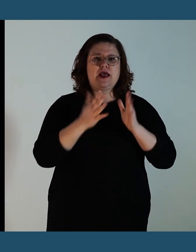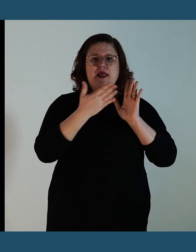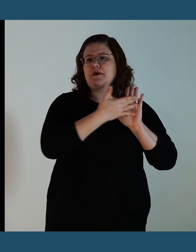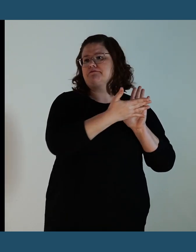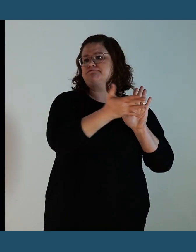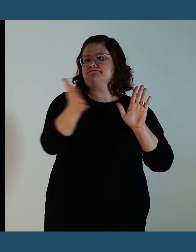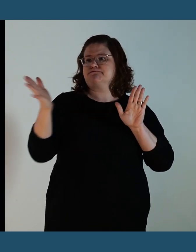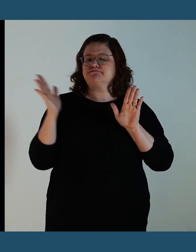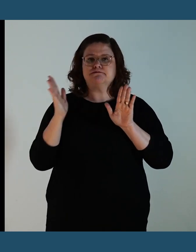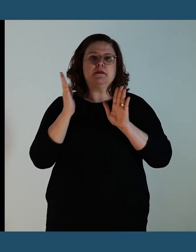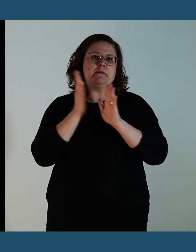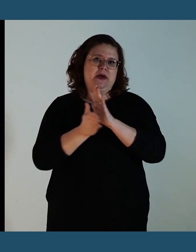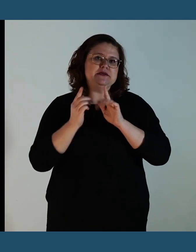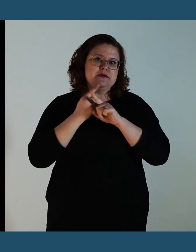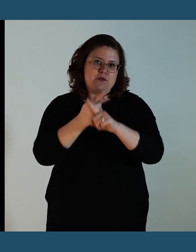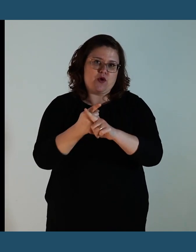elämänalueilla.